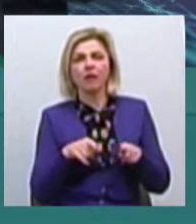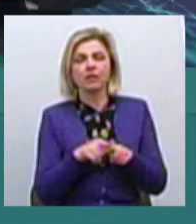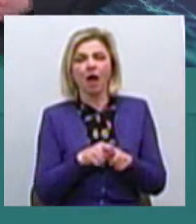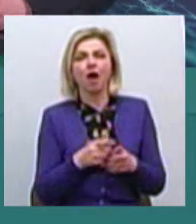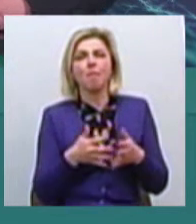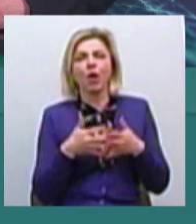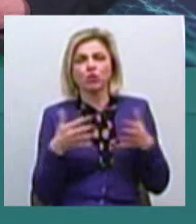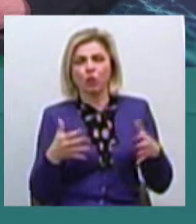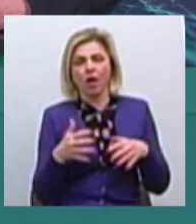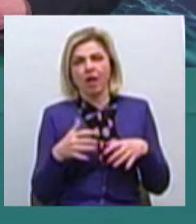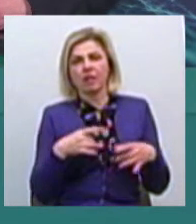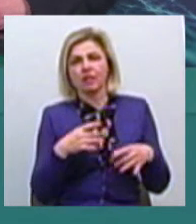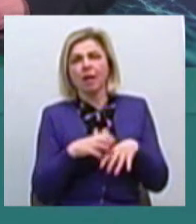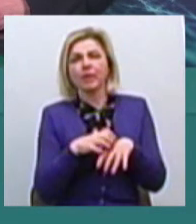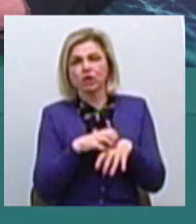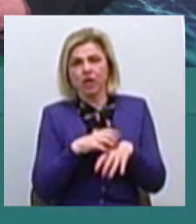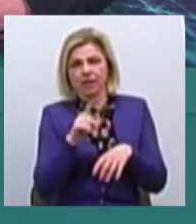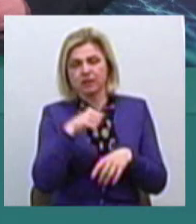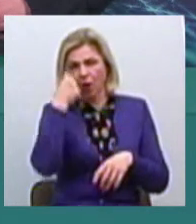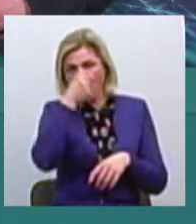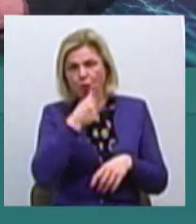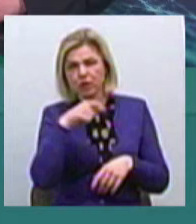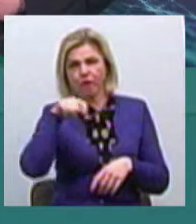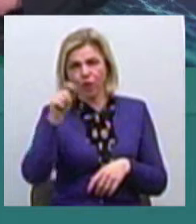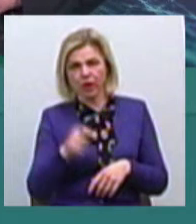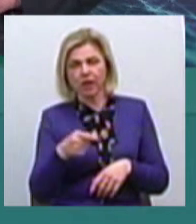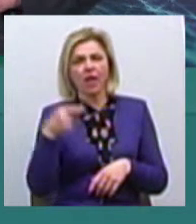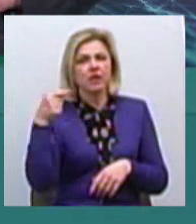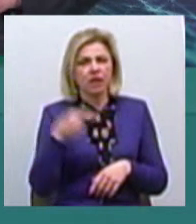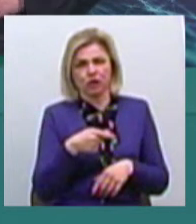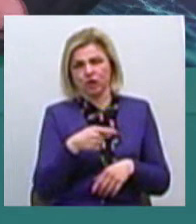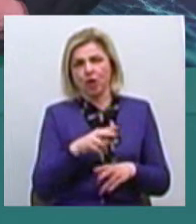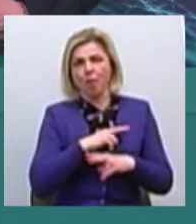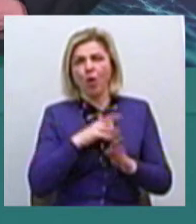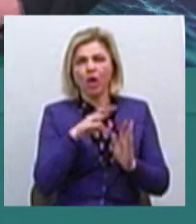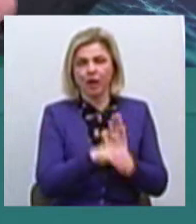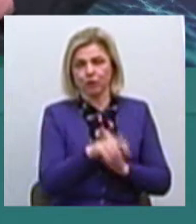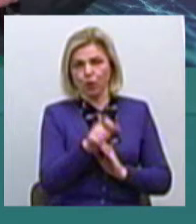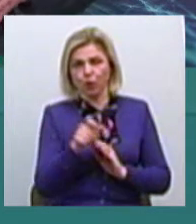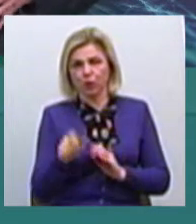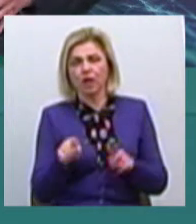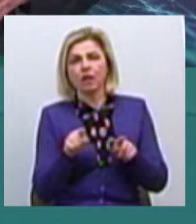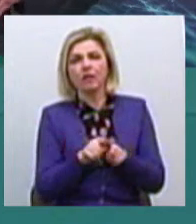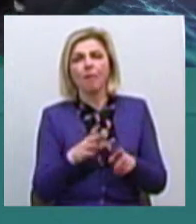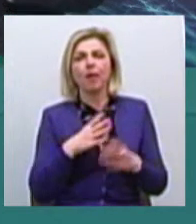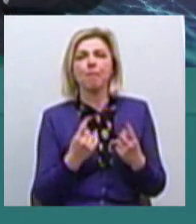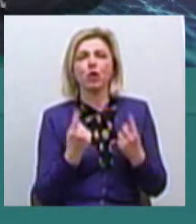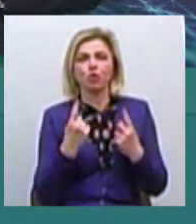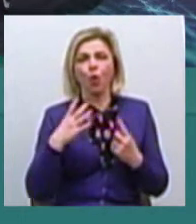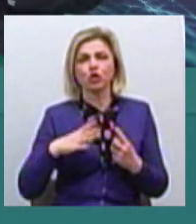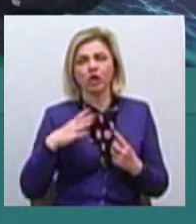напряжение было за годы войны и тысячи, да, погибших людей, настолько большое было ожидание после